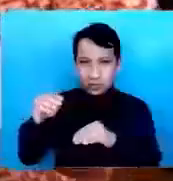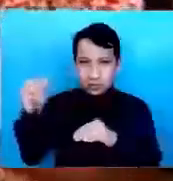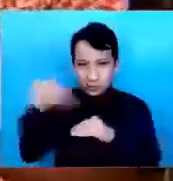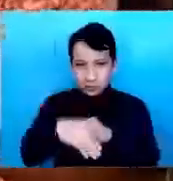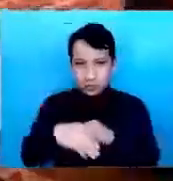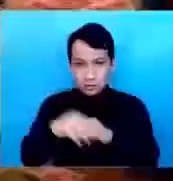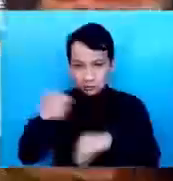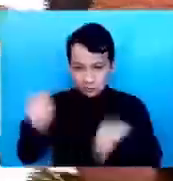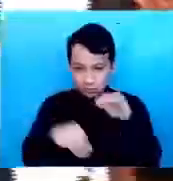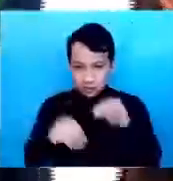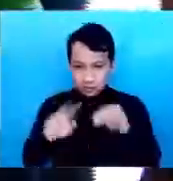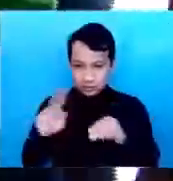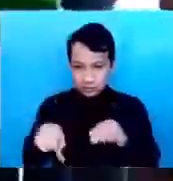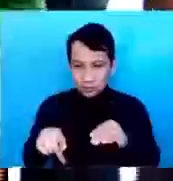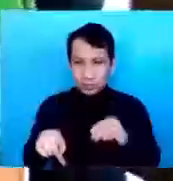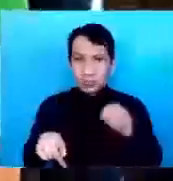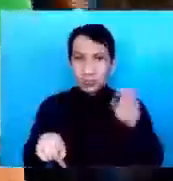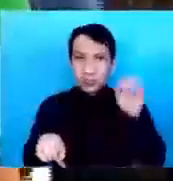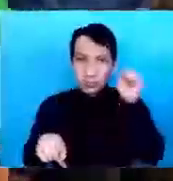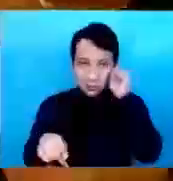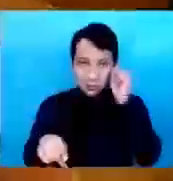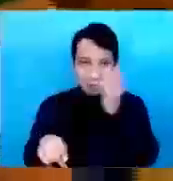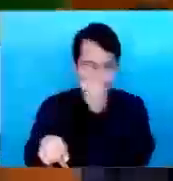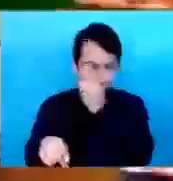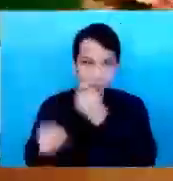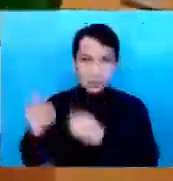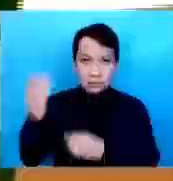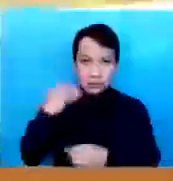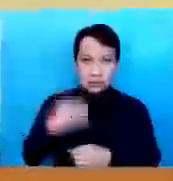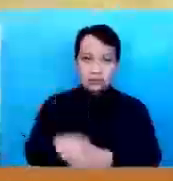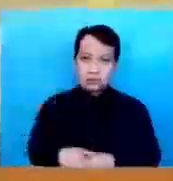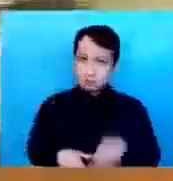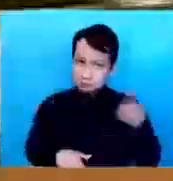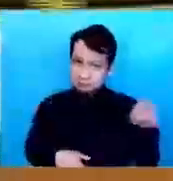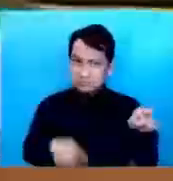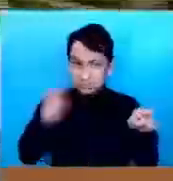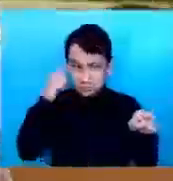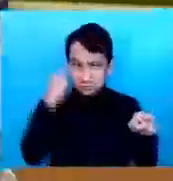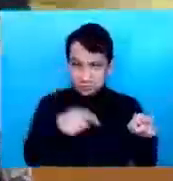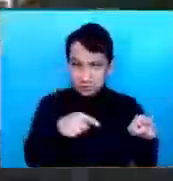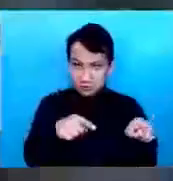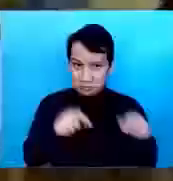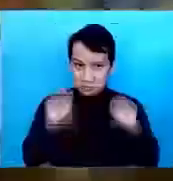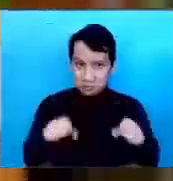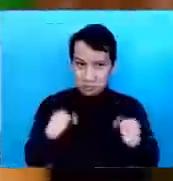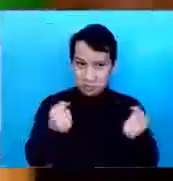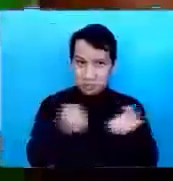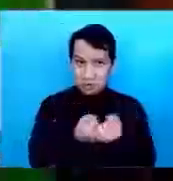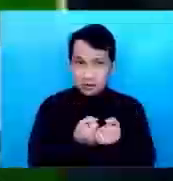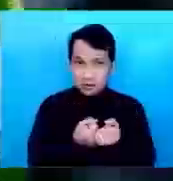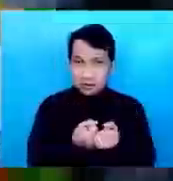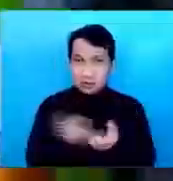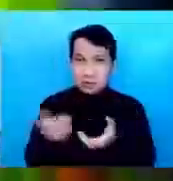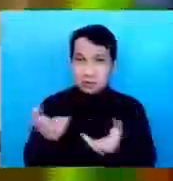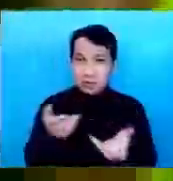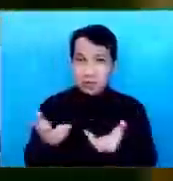VP si Sara, no? Sa tingin mo ba, andun siya sa mood na